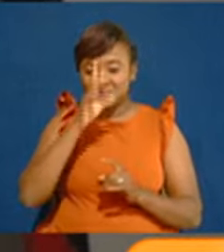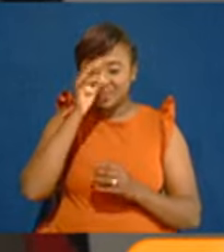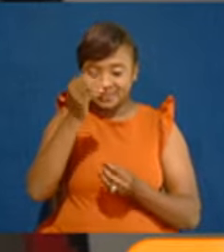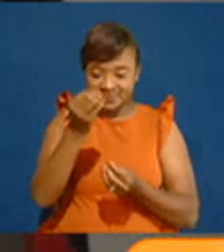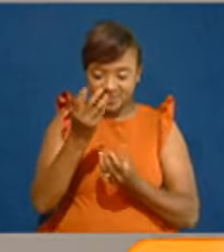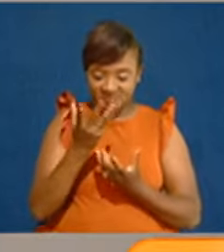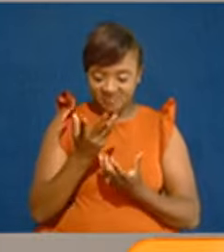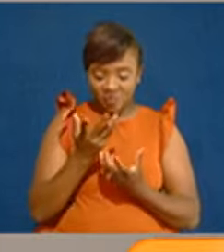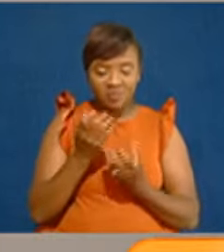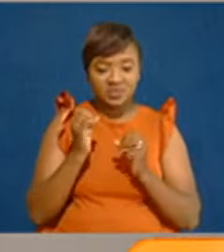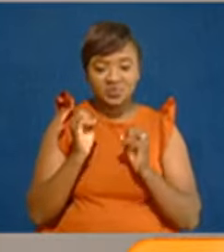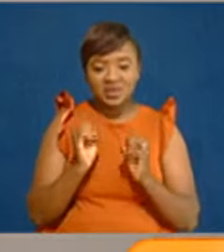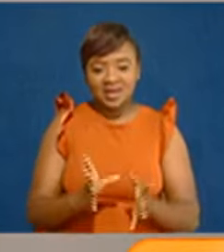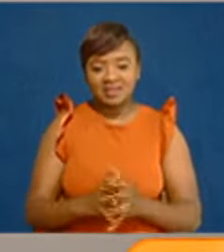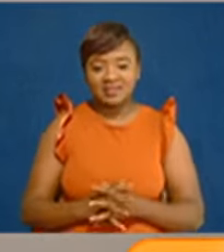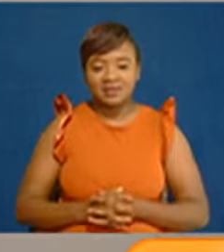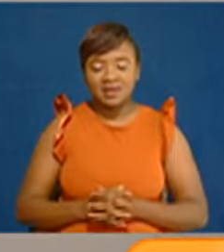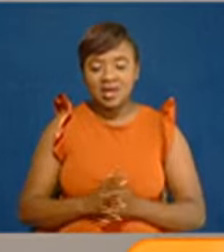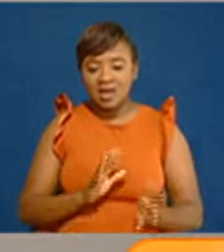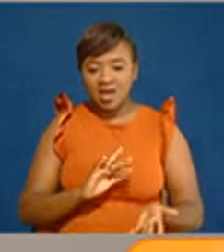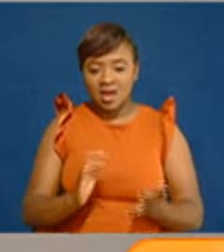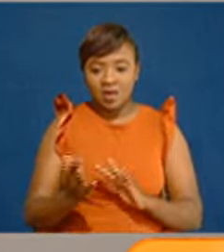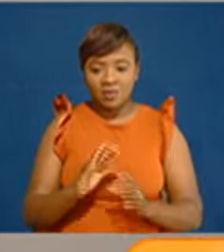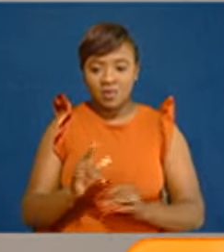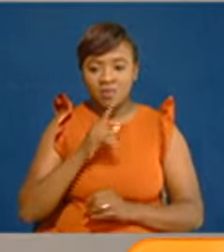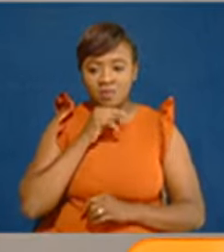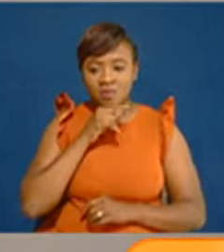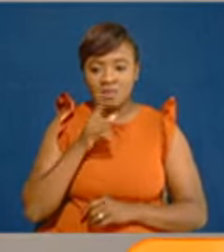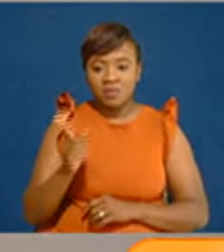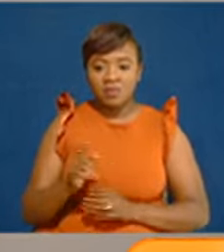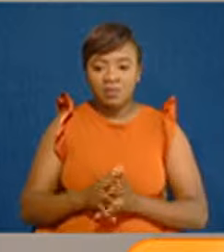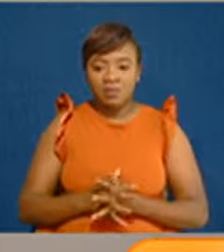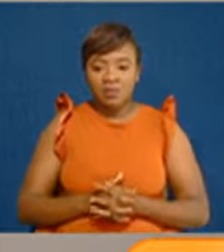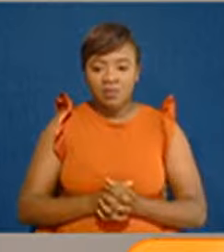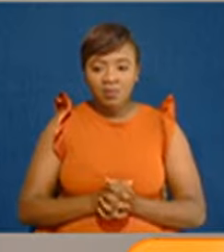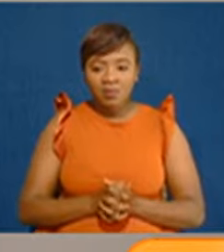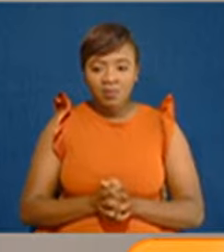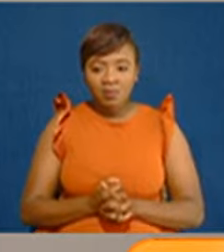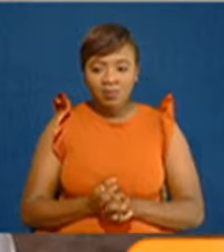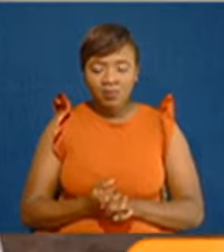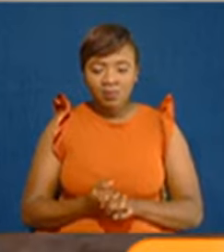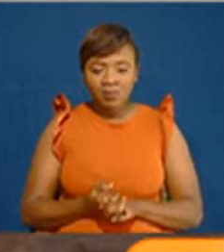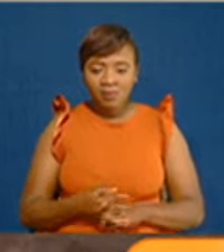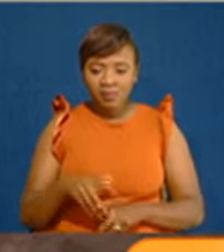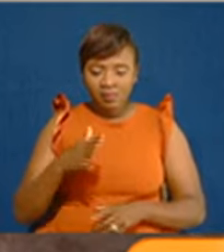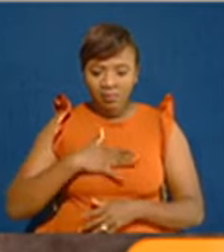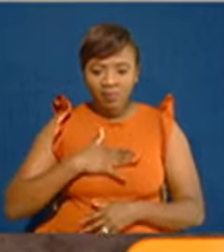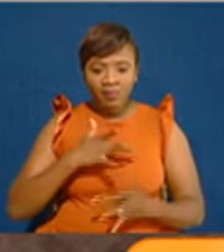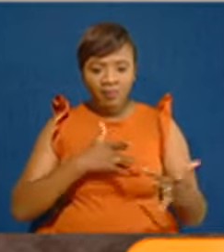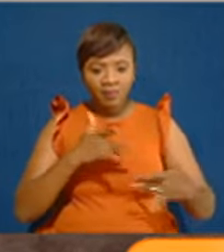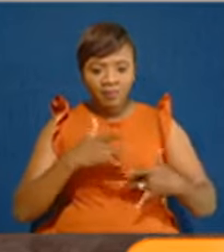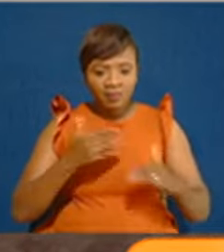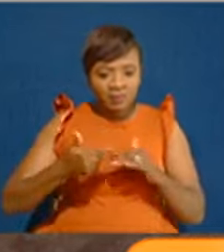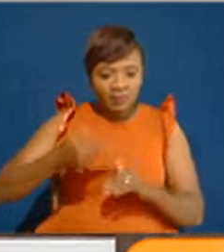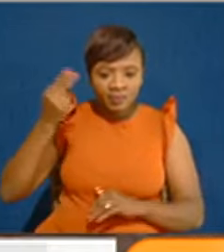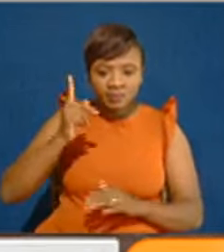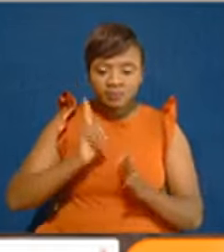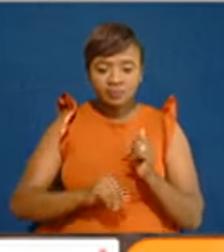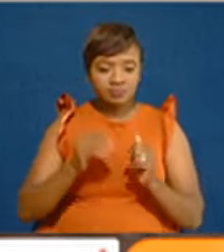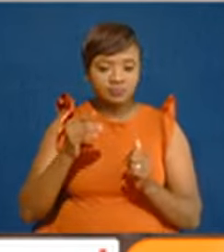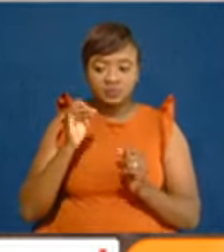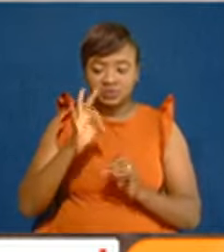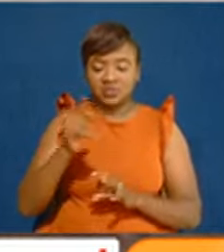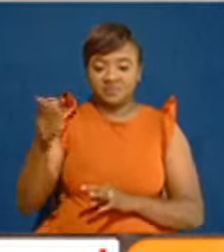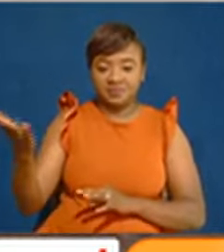sasa kumhusu Daniel Kabusho Kaniu. My worst fear ni akose kurudi, sababu sijui naanzia